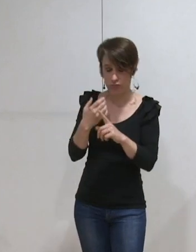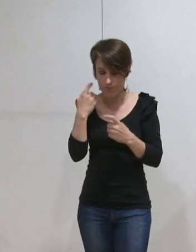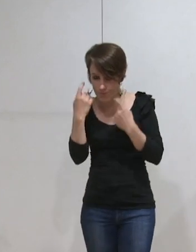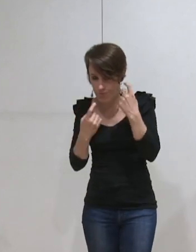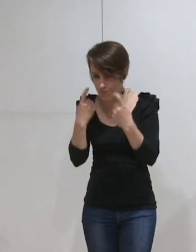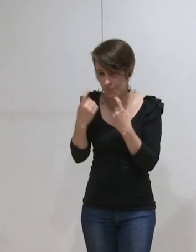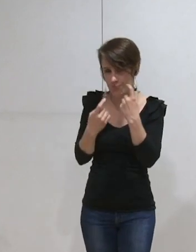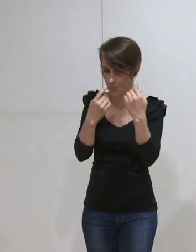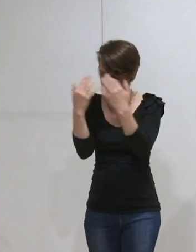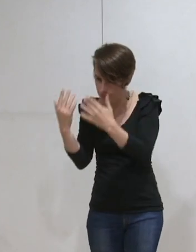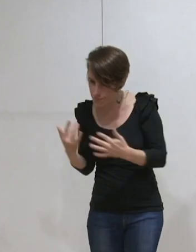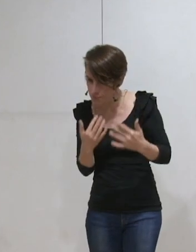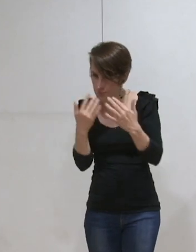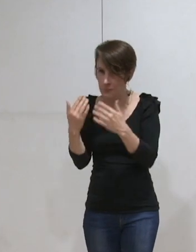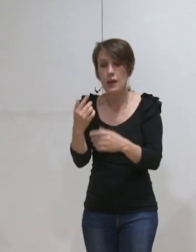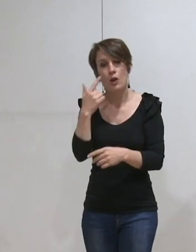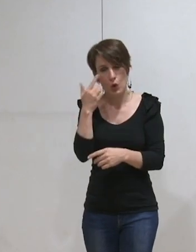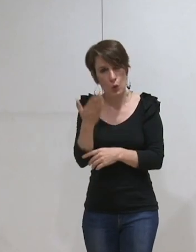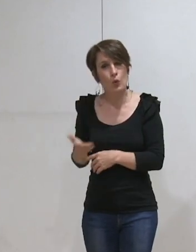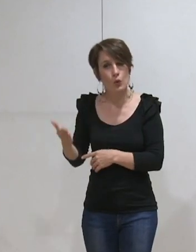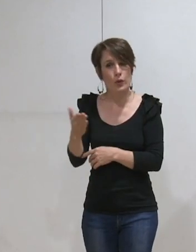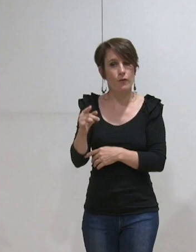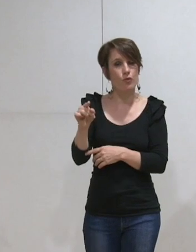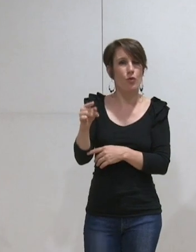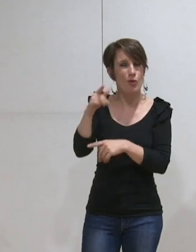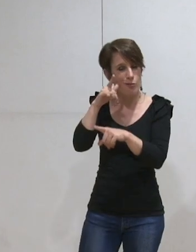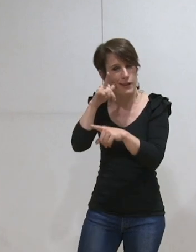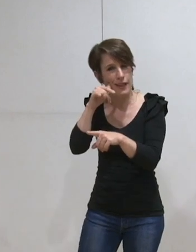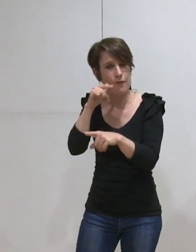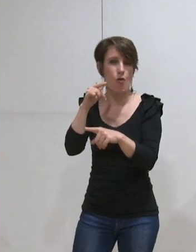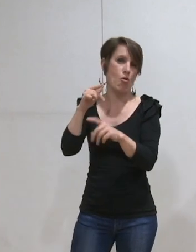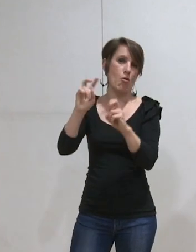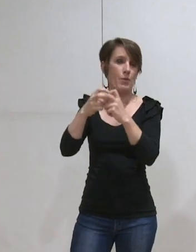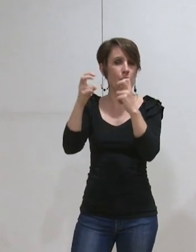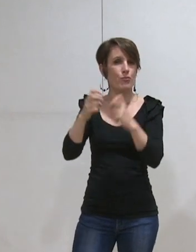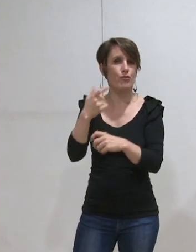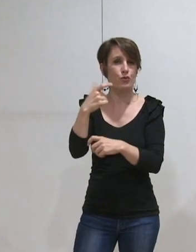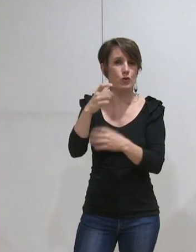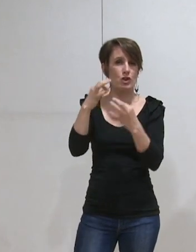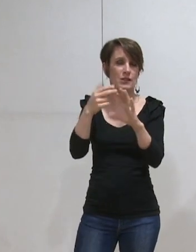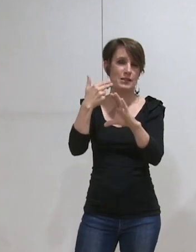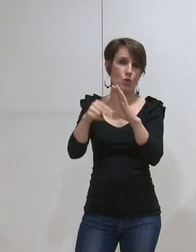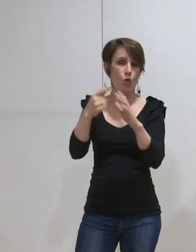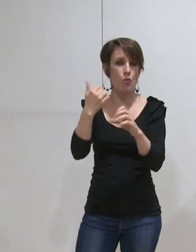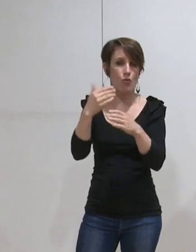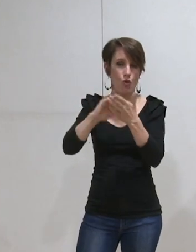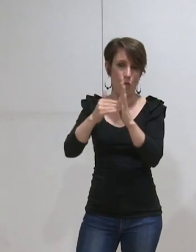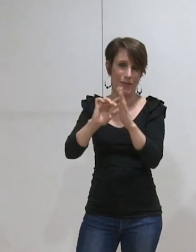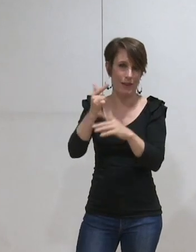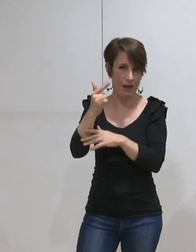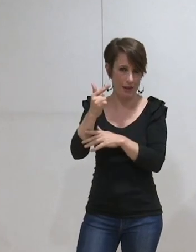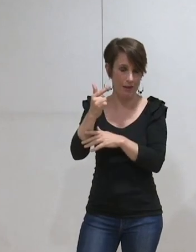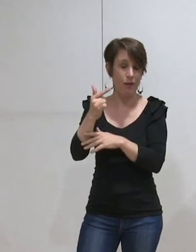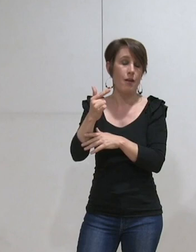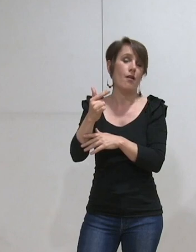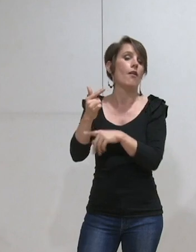l'effort qui est fait sur le prix du foncier à 210 € par mètre carré il est même tenu compte d'une certaine marge de 3 %